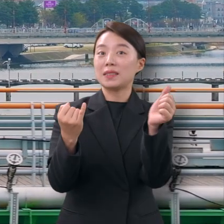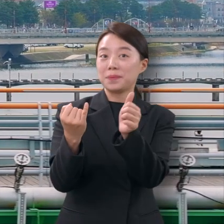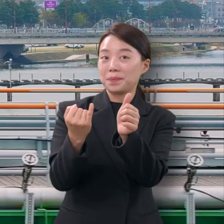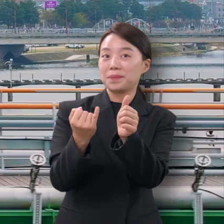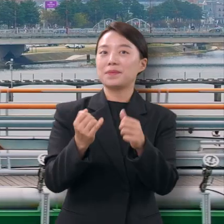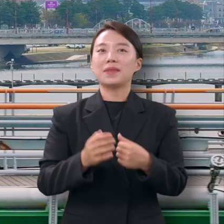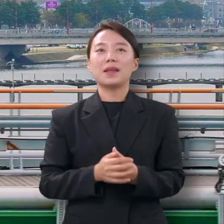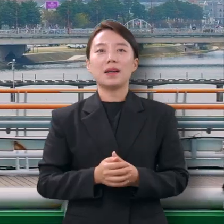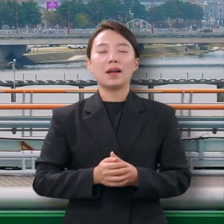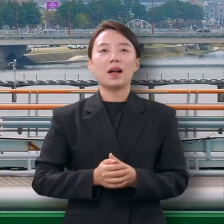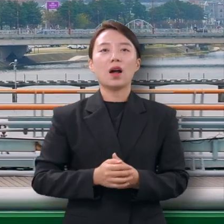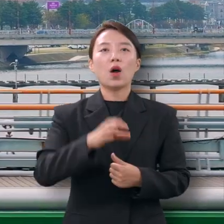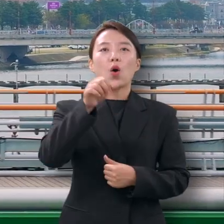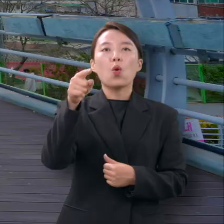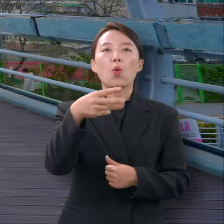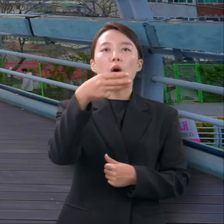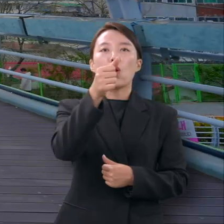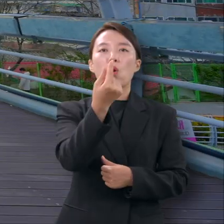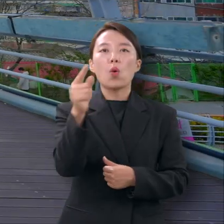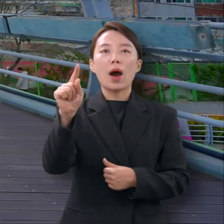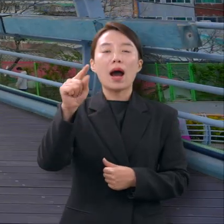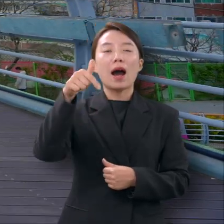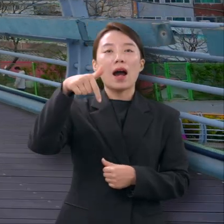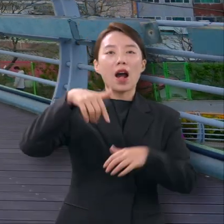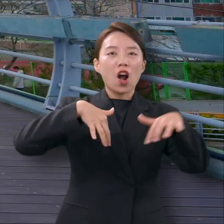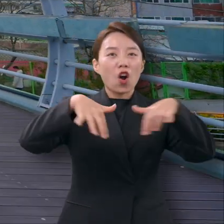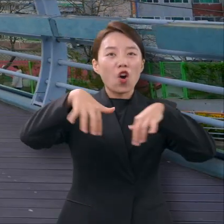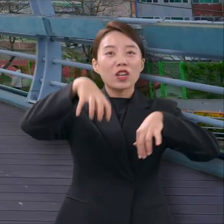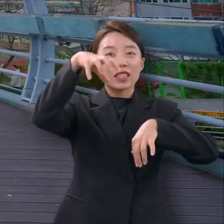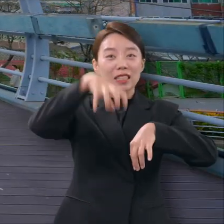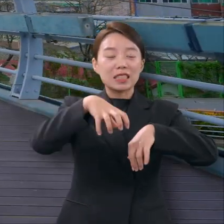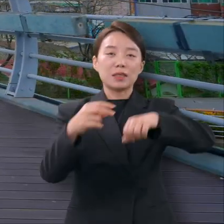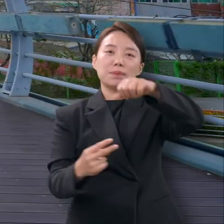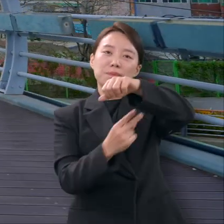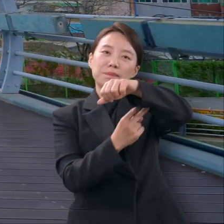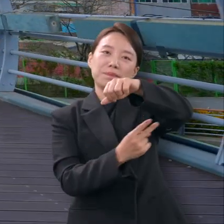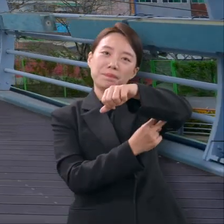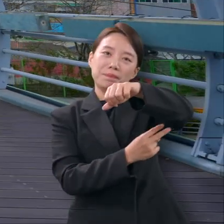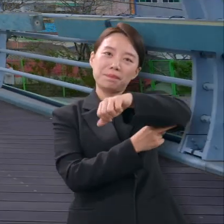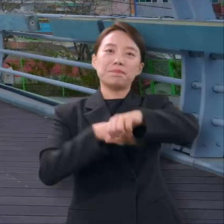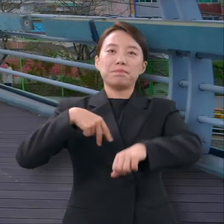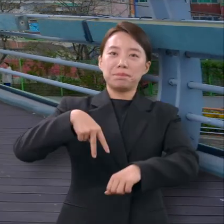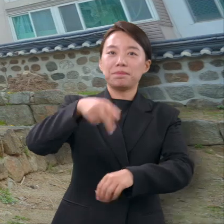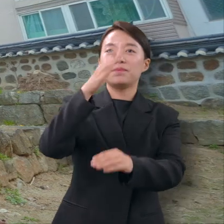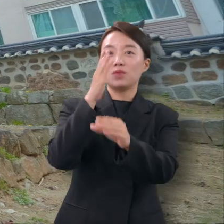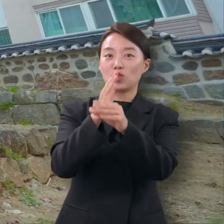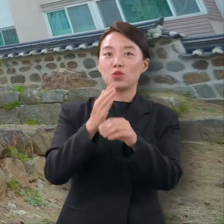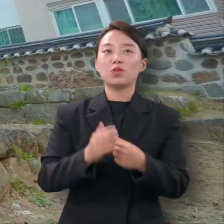정인씨와 여행친구 선우씨가 월화거리 중 한 구간인 월화교를 걷고 있습니다.